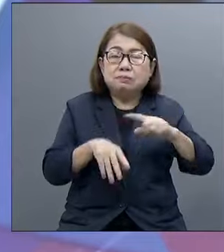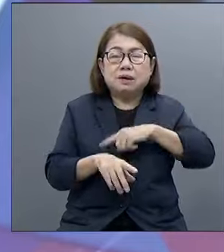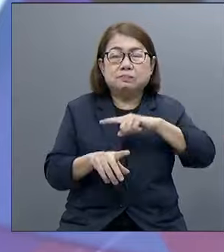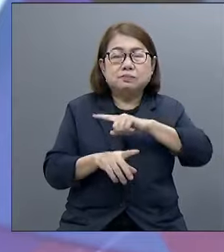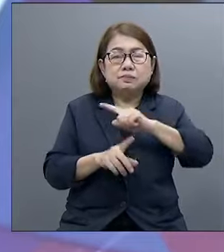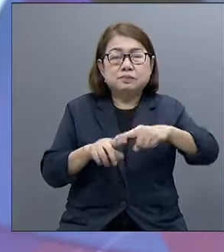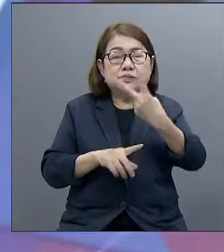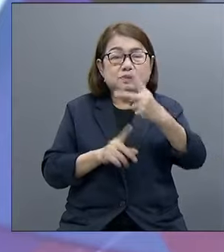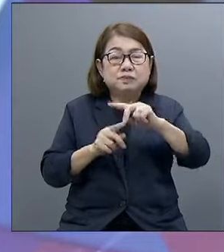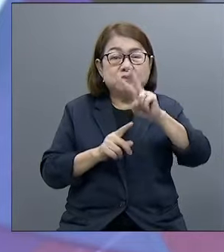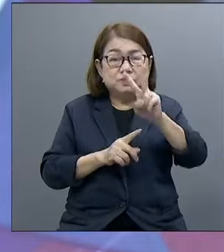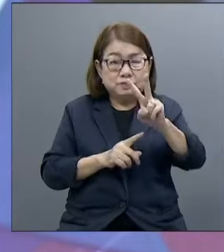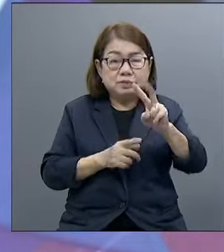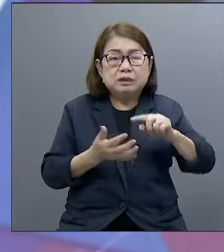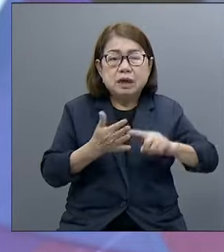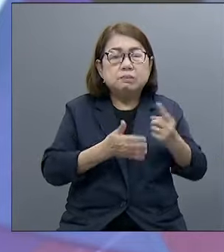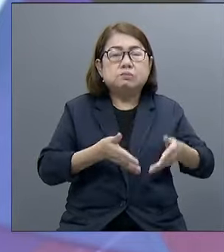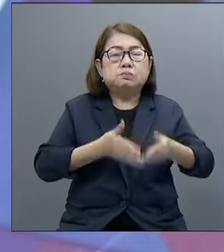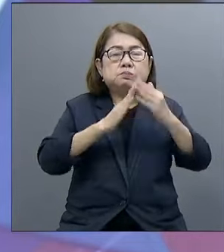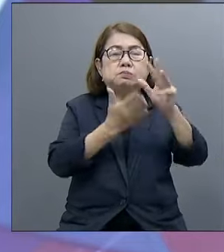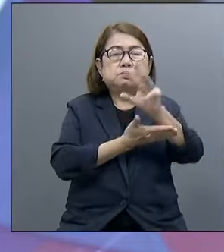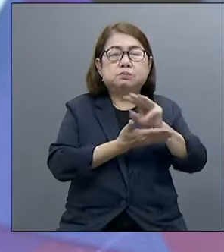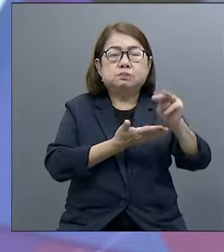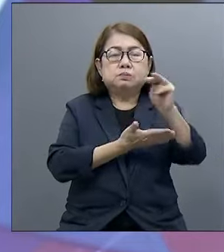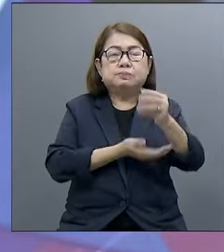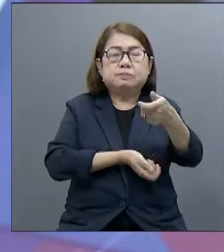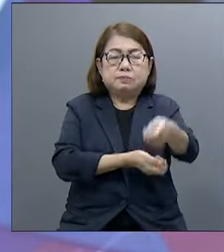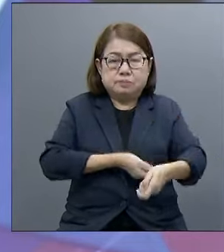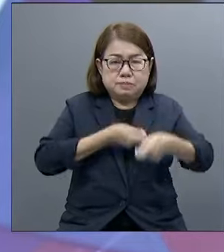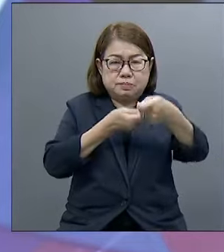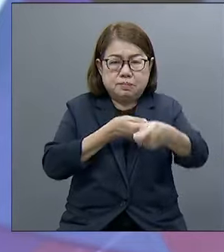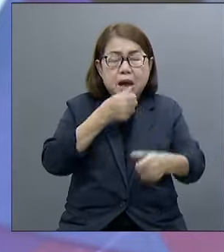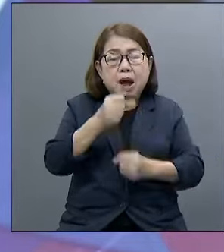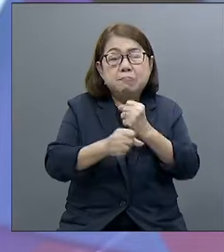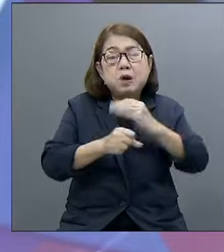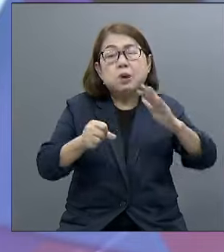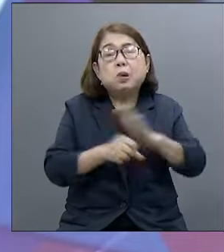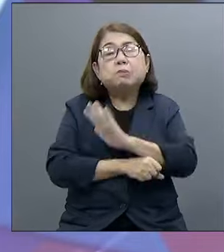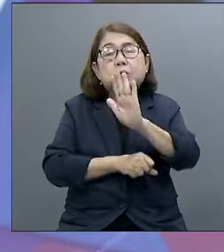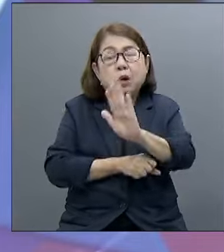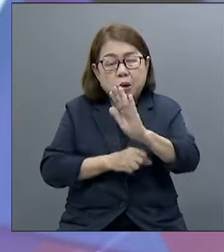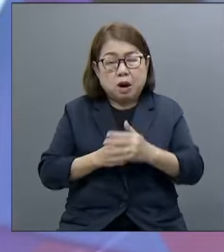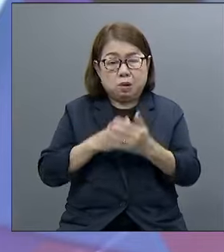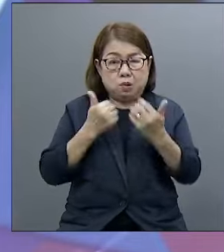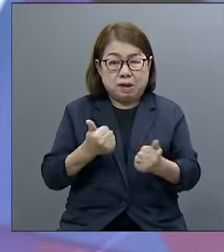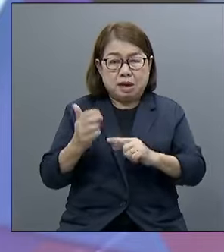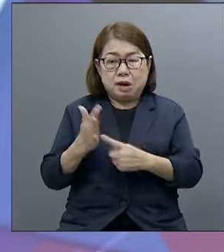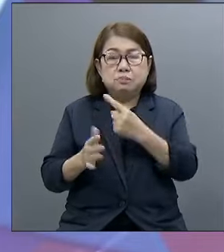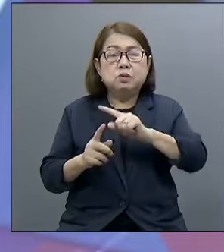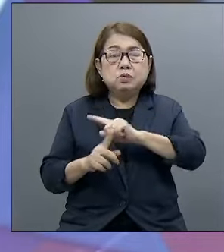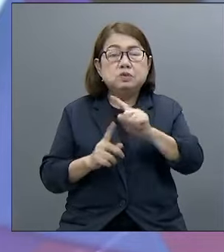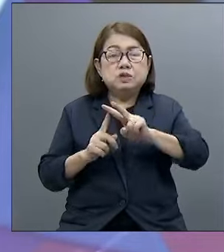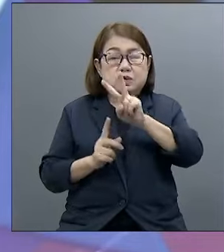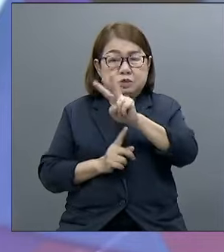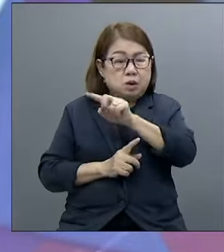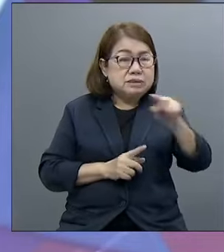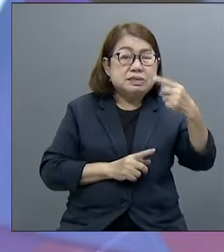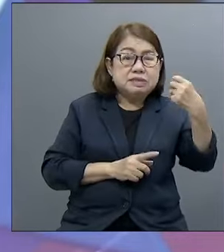าพันธ์เนี่ยเป็นวันสถาปนามหาวิทยาลัยเกษตรศาสตร์เป็นวันครบรอบเพราะฉะนั้นเนี่ยคุณผู้ชมช่วงนี้2ถึง10กุมภา